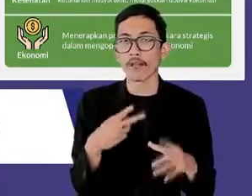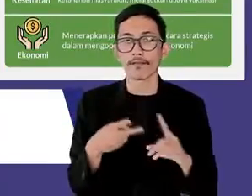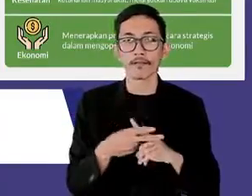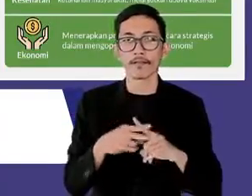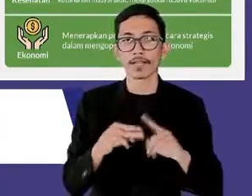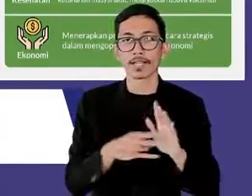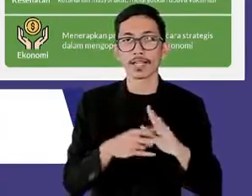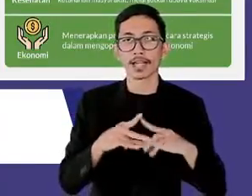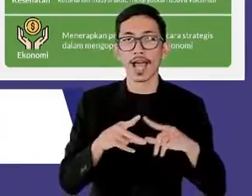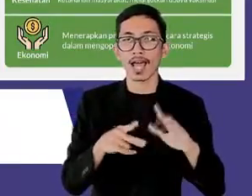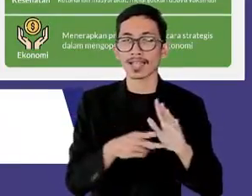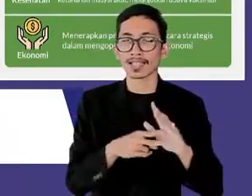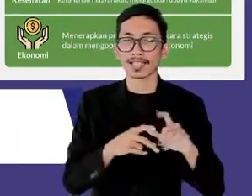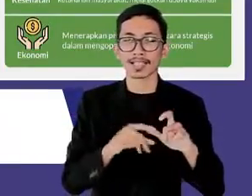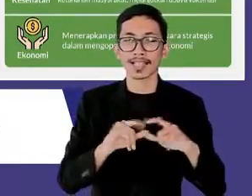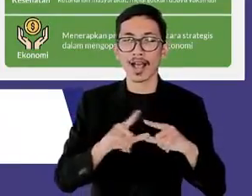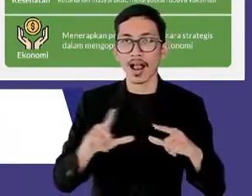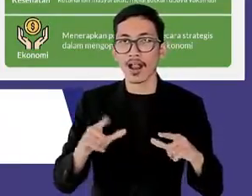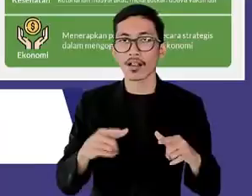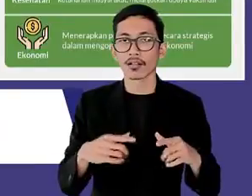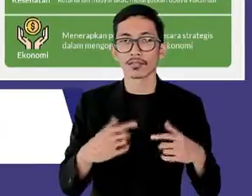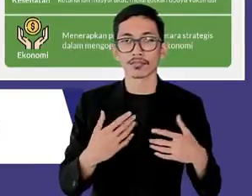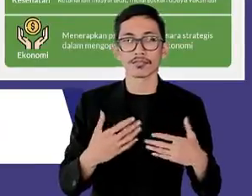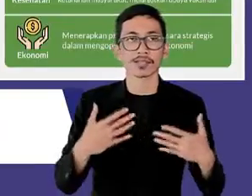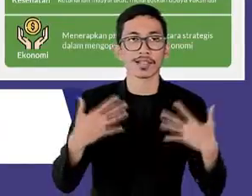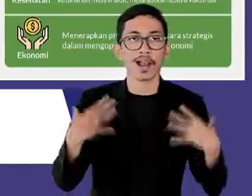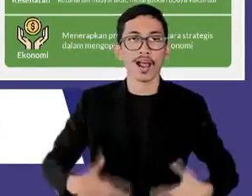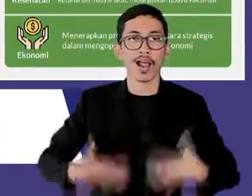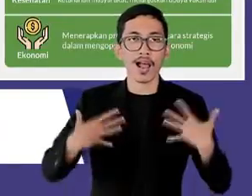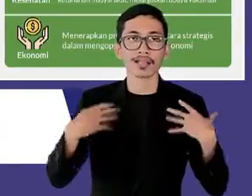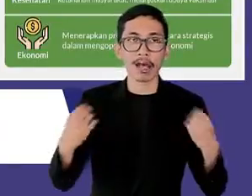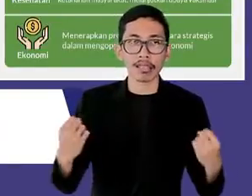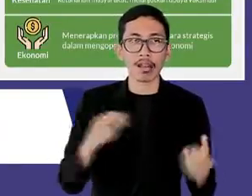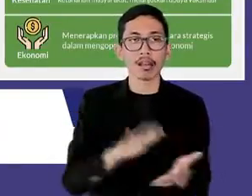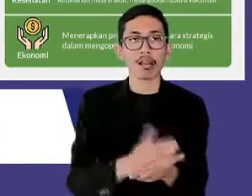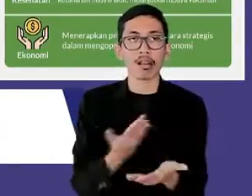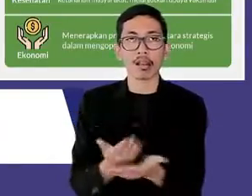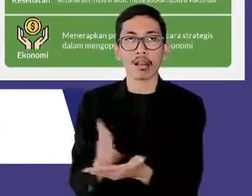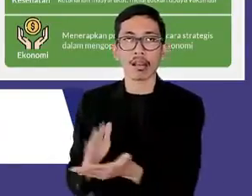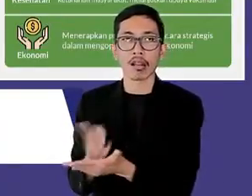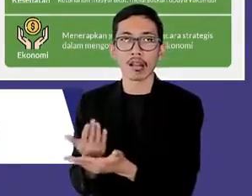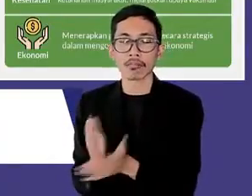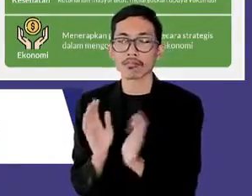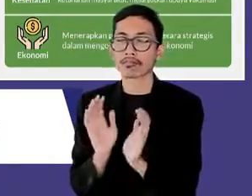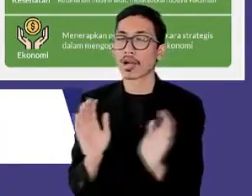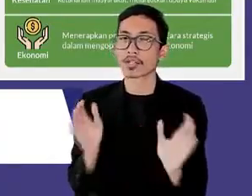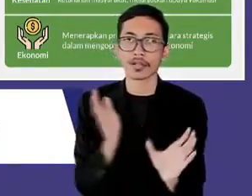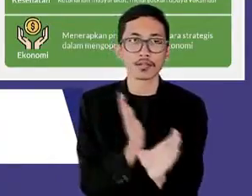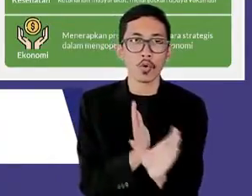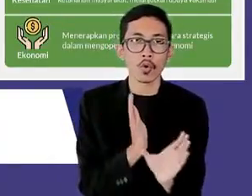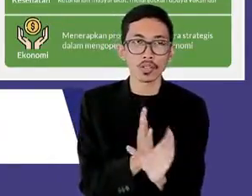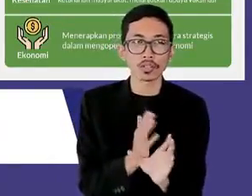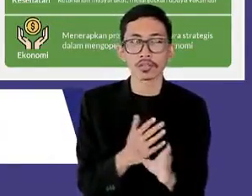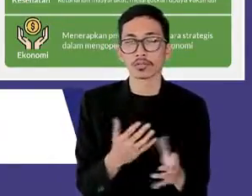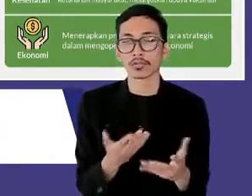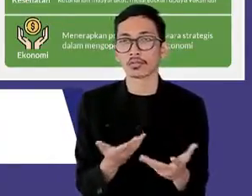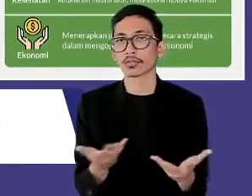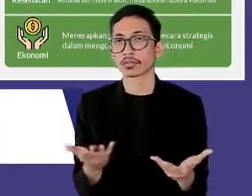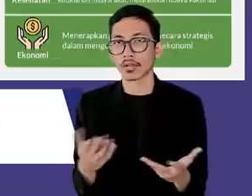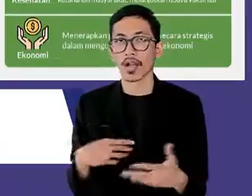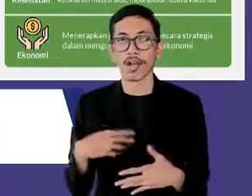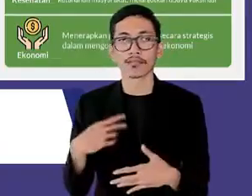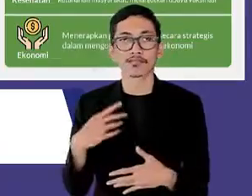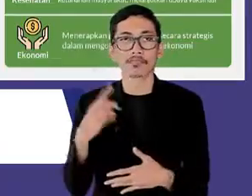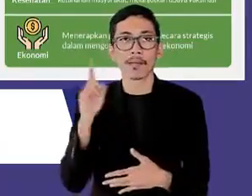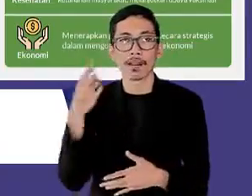kesehatan dan psikis tenaga kesehatan Hai selanjutnya pemberian bantuan sosial mulai bertransisi diberikan